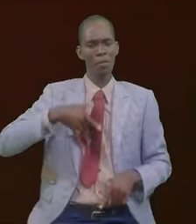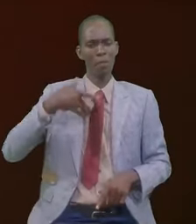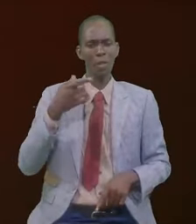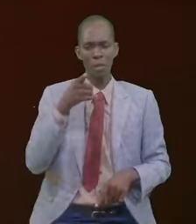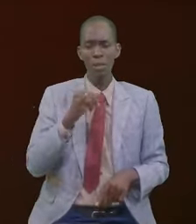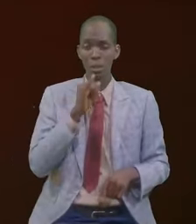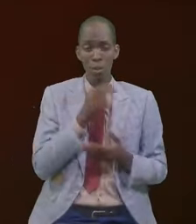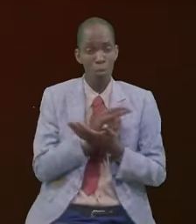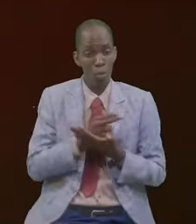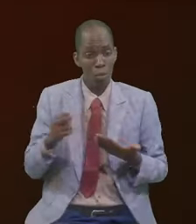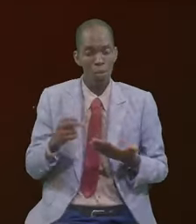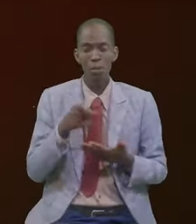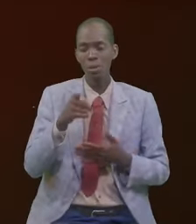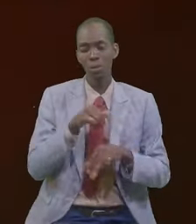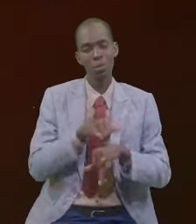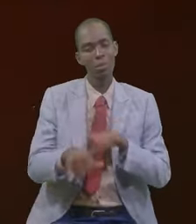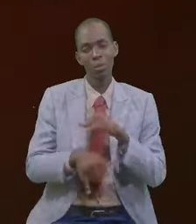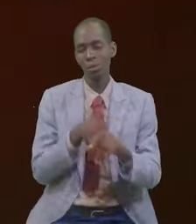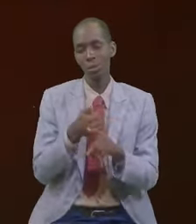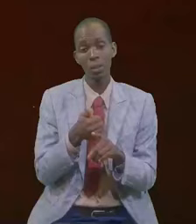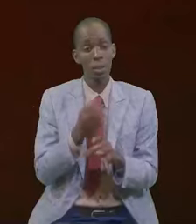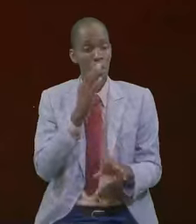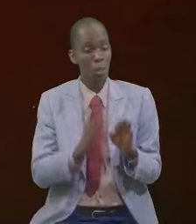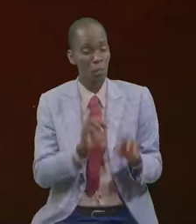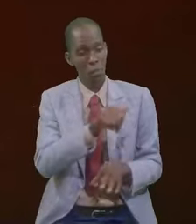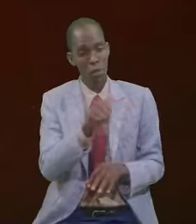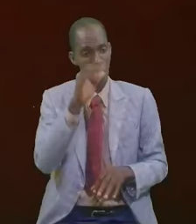se croit saint. Il s'abuse de lui-même.